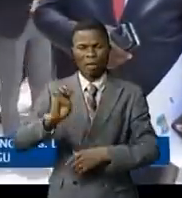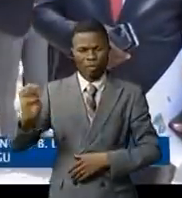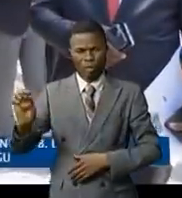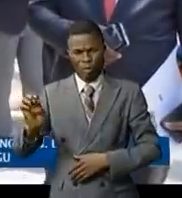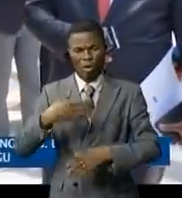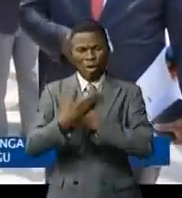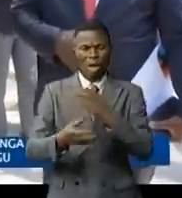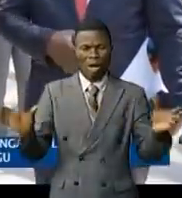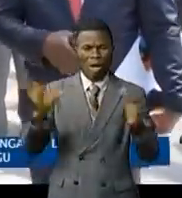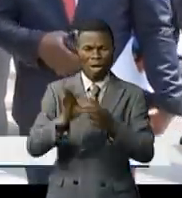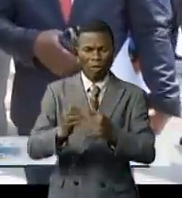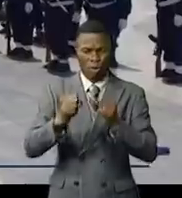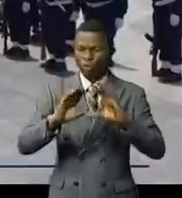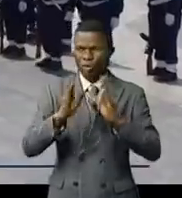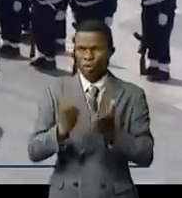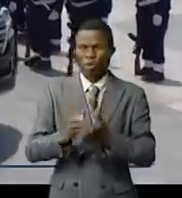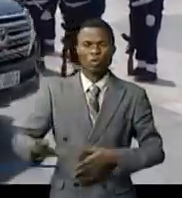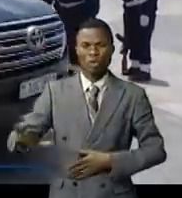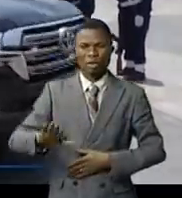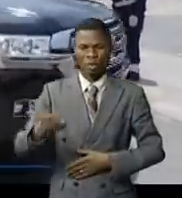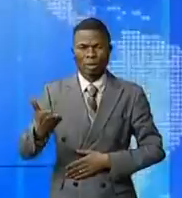ensemble les efforts.